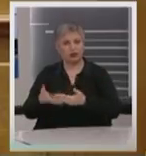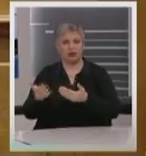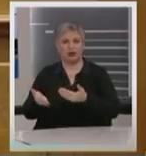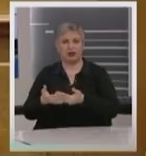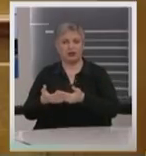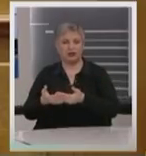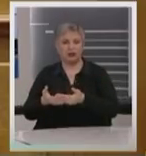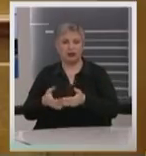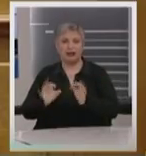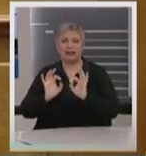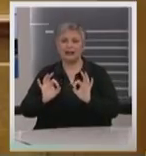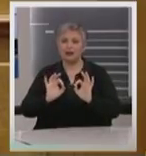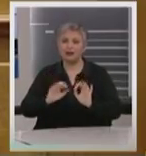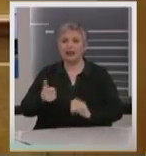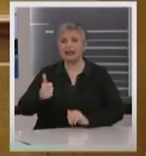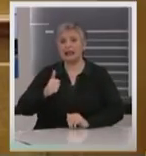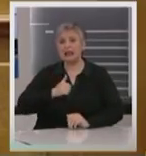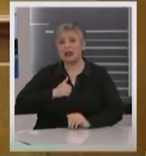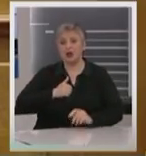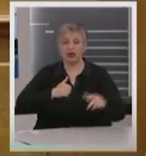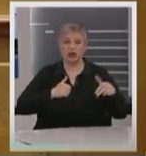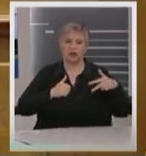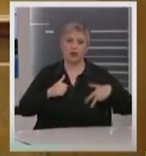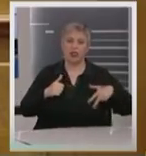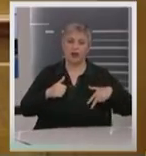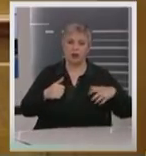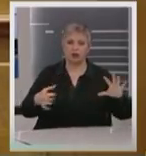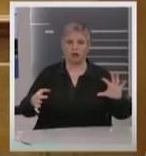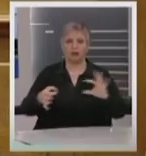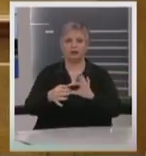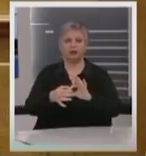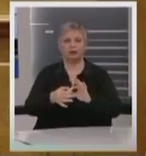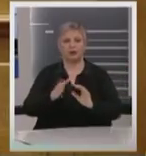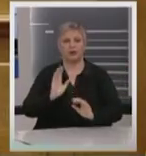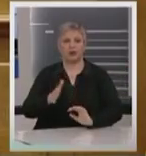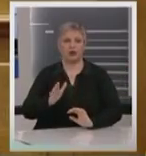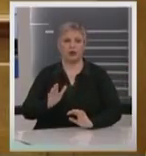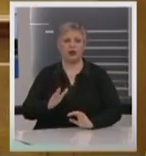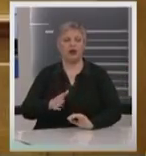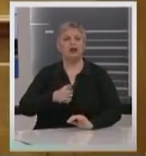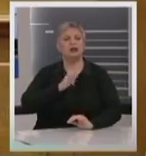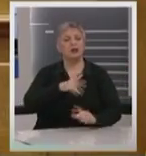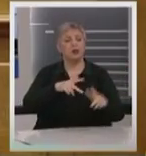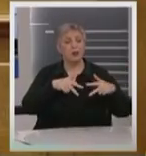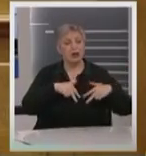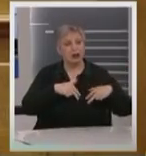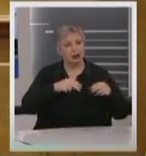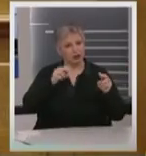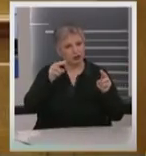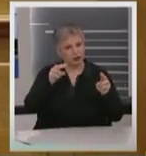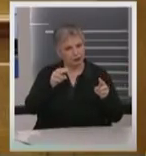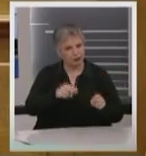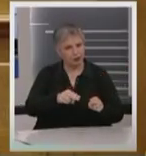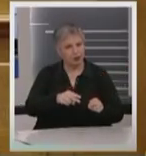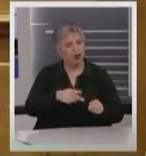επιδιώξουμε συμπράξεις με τον ιδιωτικό τομέα. Και σίγουρα μπορούμε να κάνουμε το κράτος και μικρότερο και αποτελεσματικότερο.